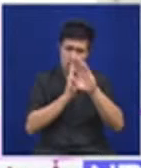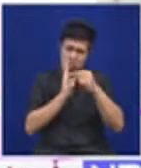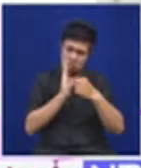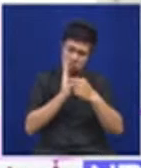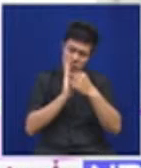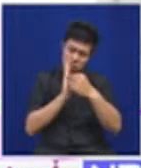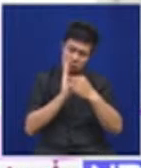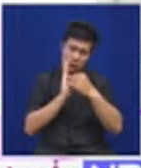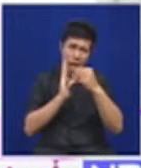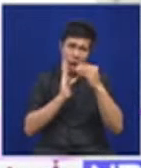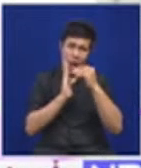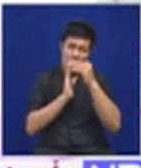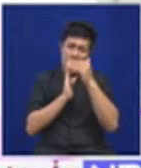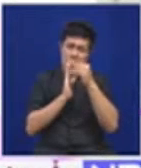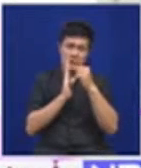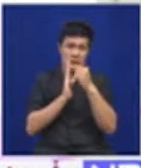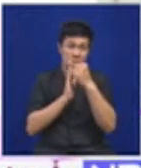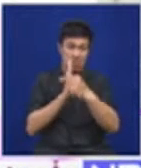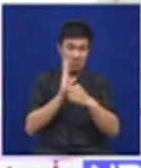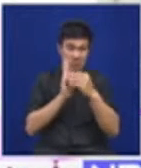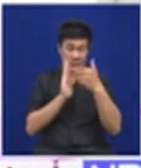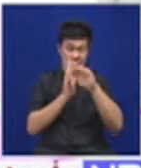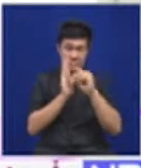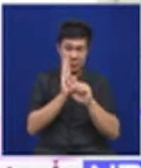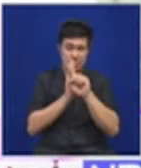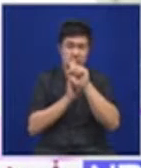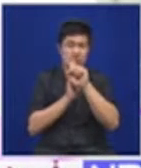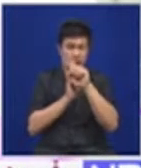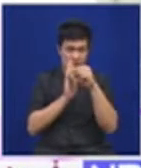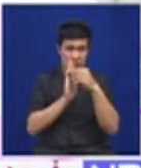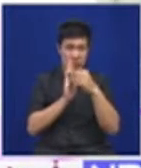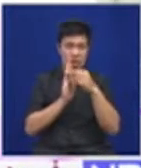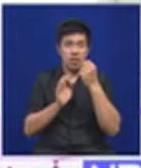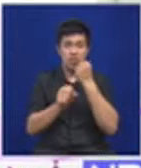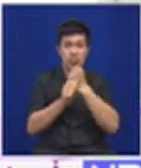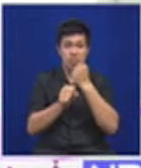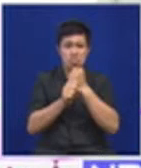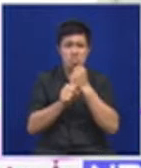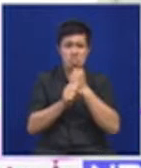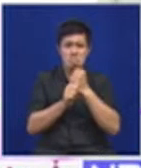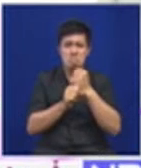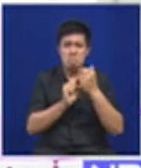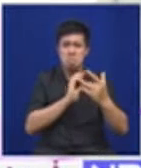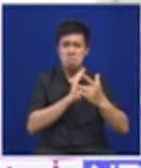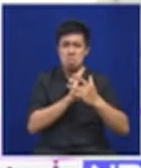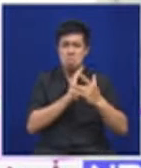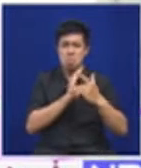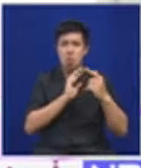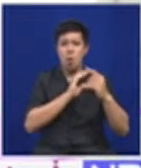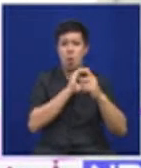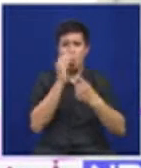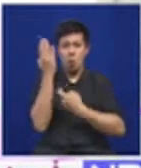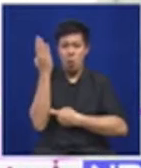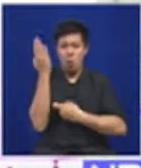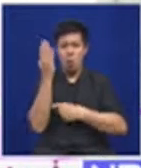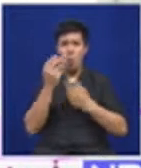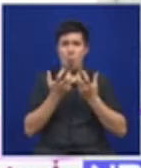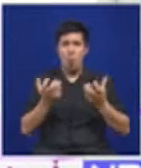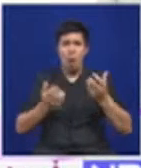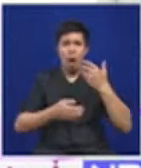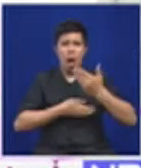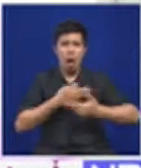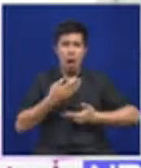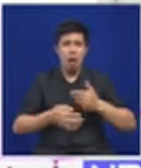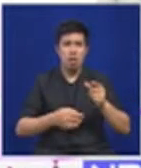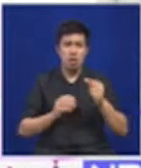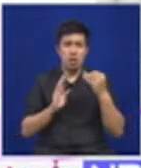ที่อยู่อีสานเหนือสุดนะดังนั้นนวัตกรรมเรื่องยางพาราจึงเป็นสินค้าออกนะซึ่งวันนี้เนี่ยผมเรียนตรงๆว่า